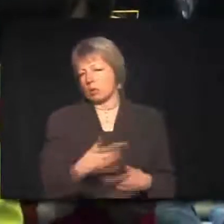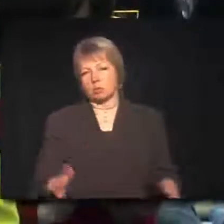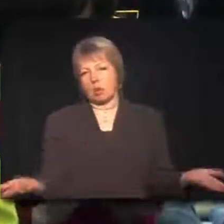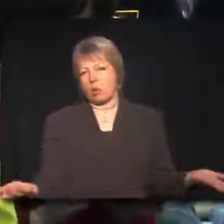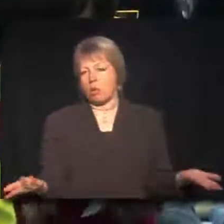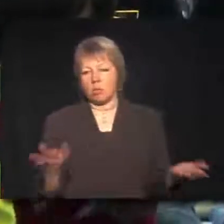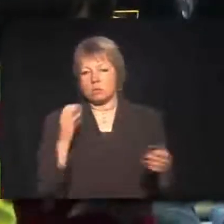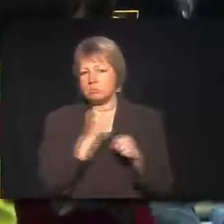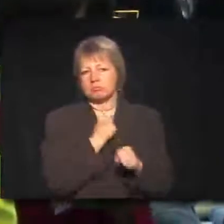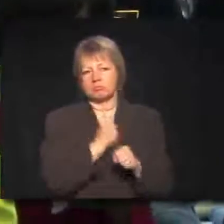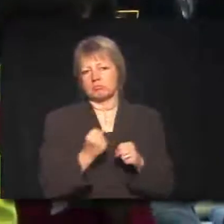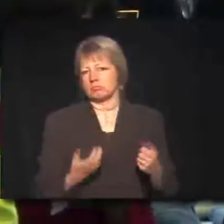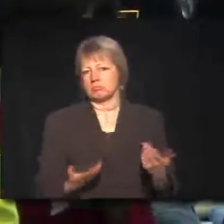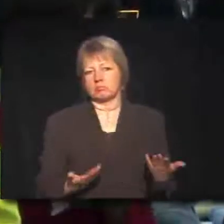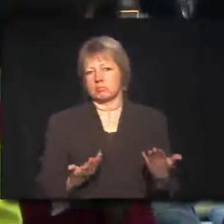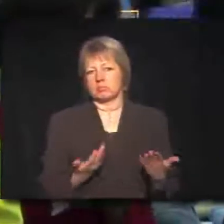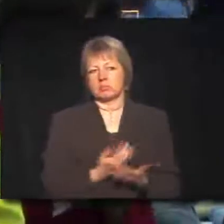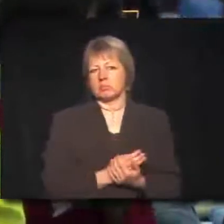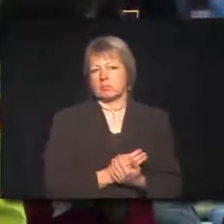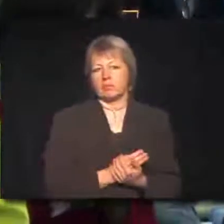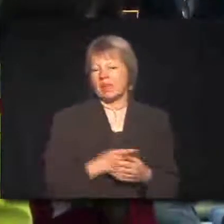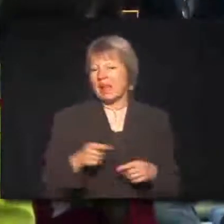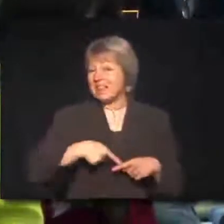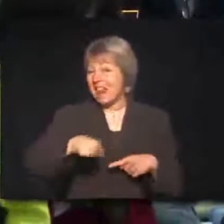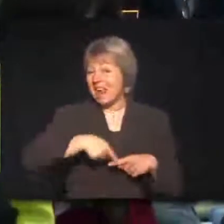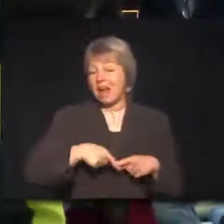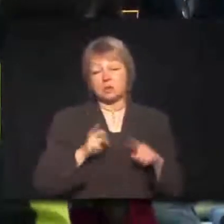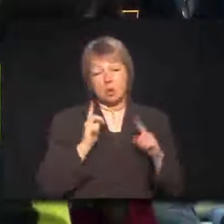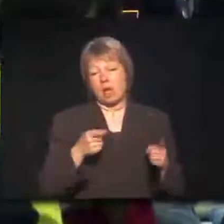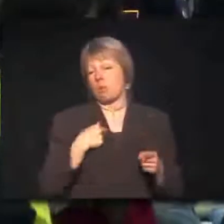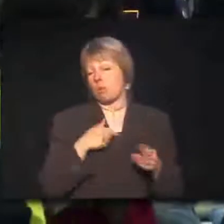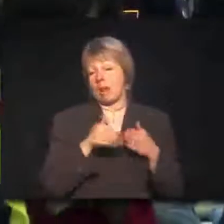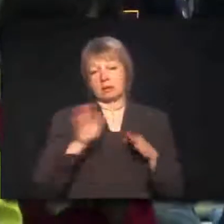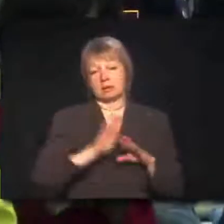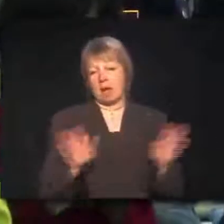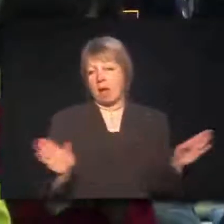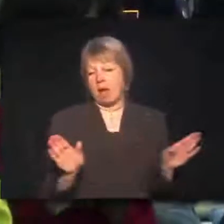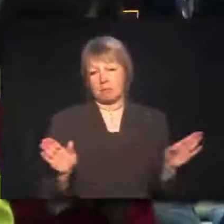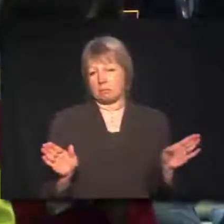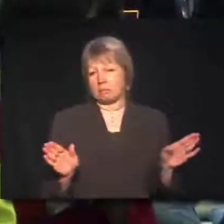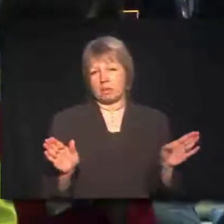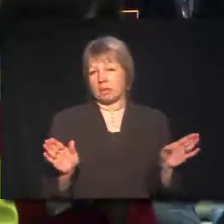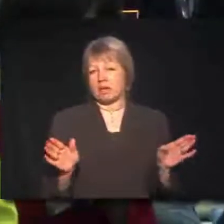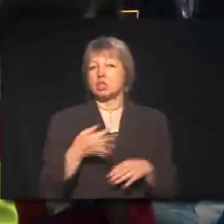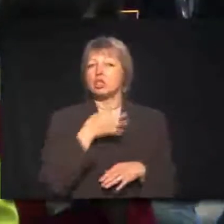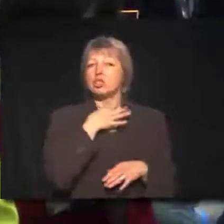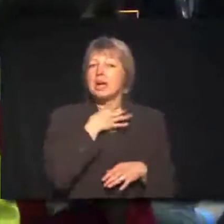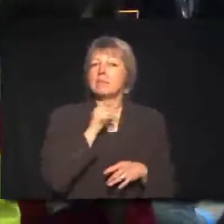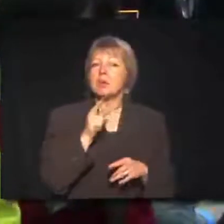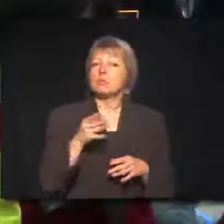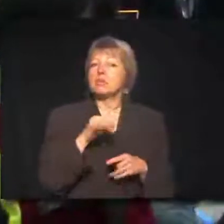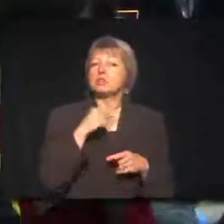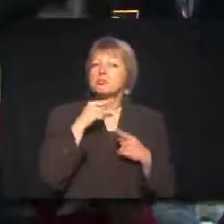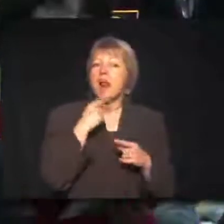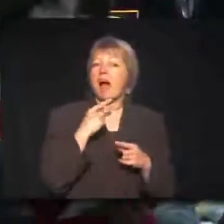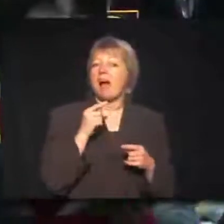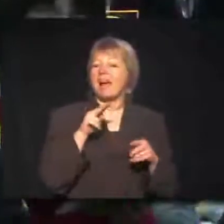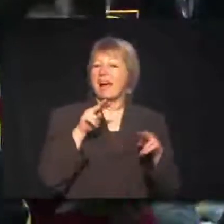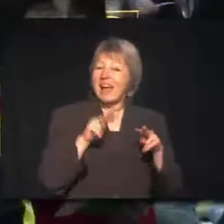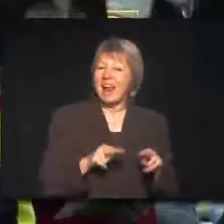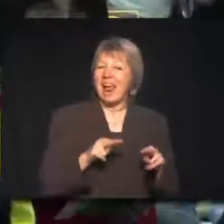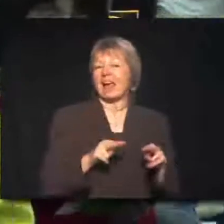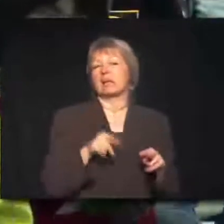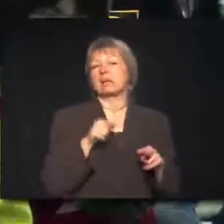Delegationen Delegation lehne ich auch ab weil eine Stimme und ein Mitsprache Recht zu haben ist vor allem und zu allererst ein Privileg